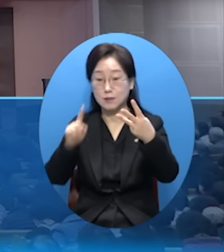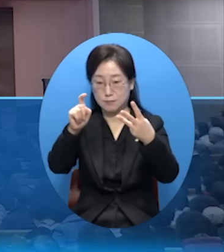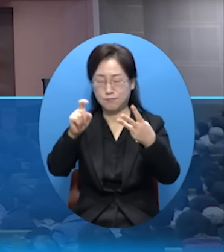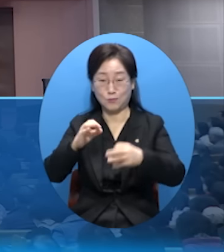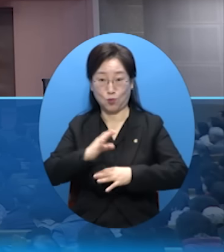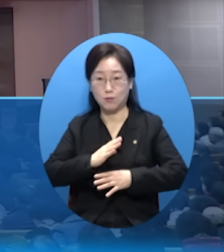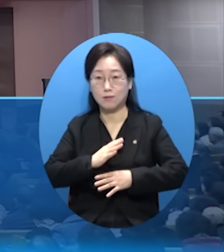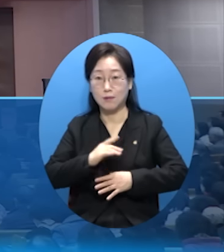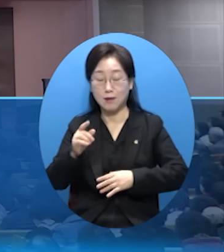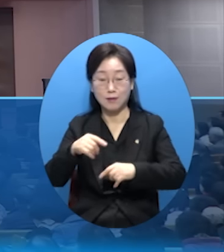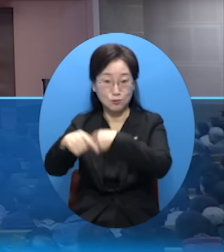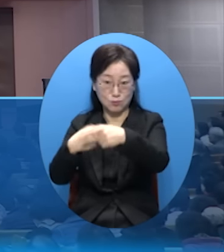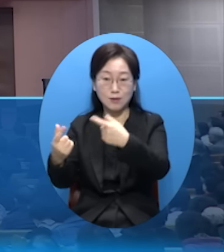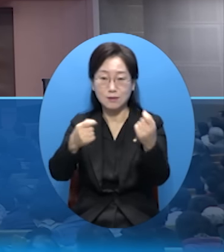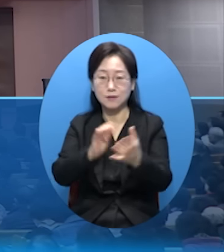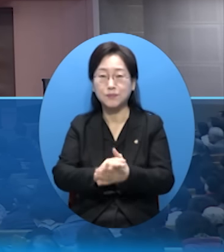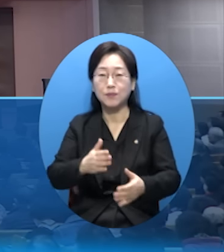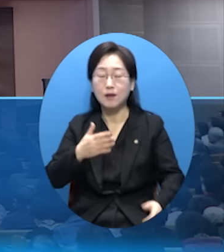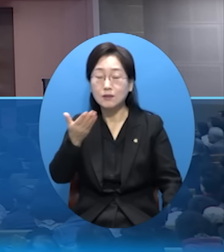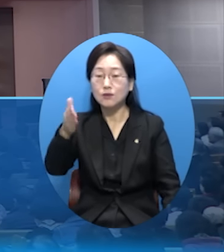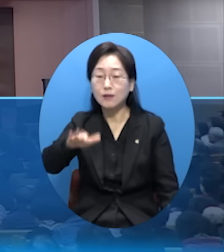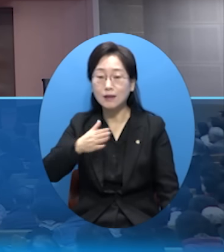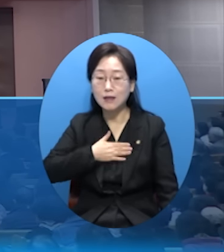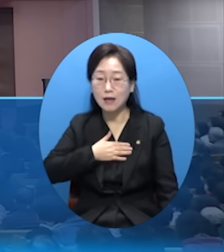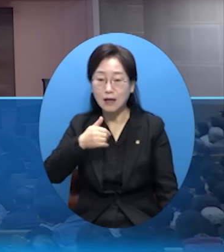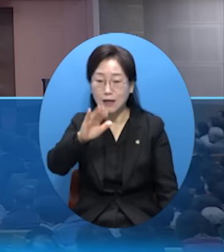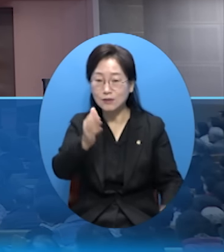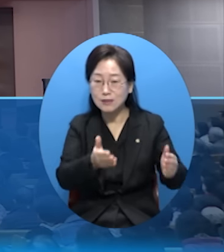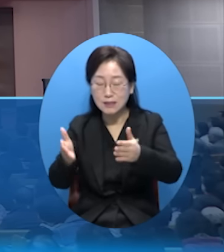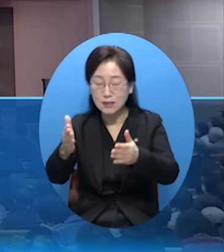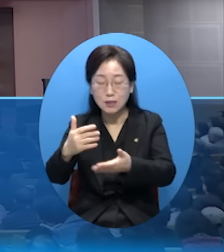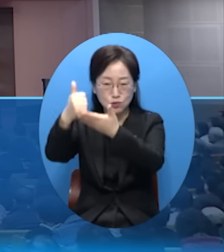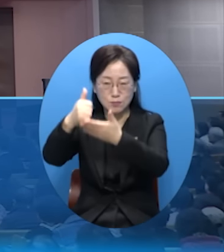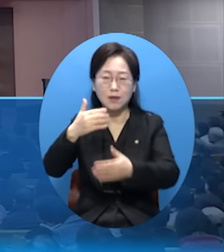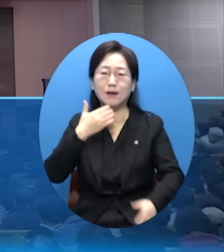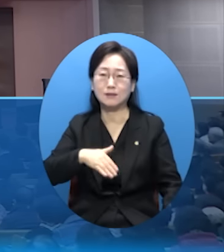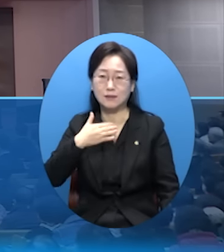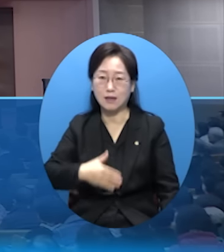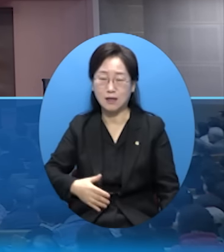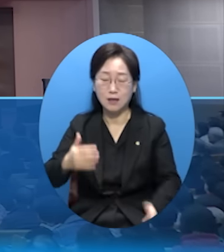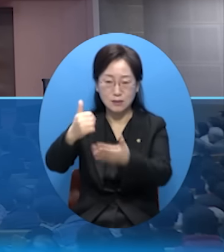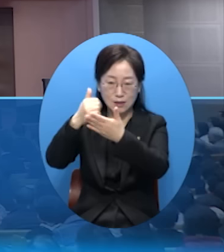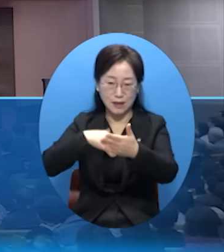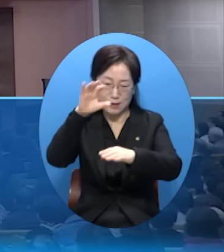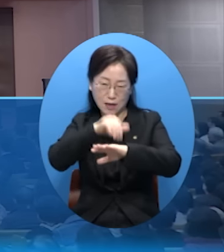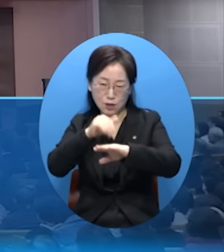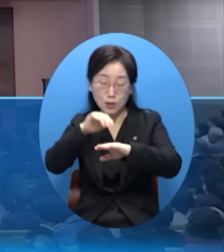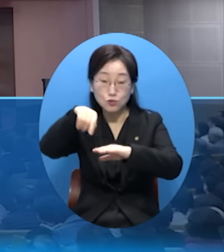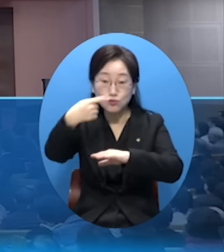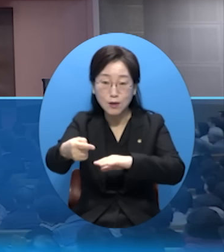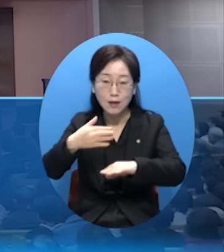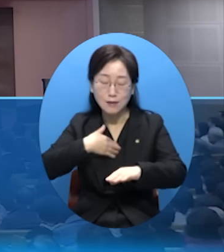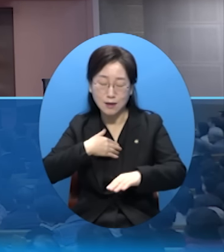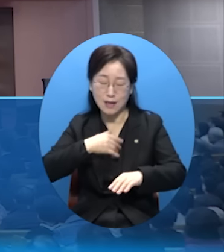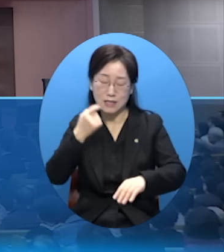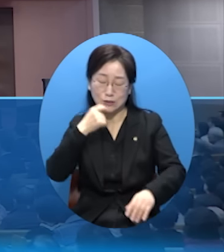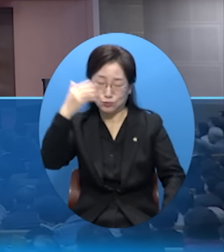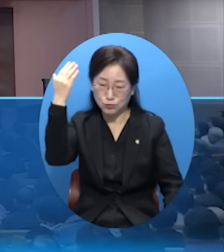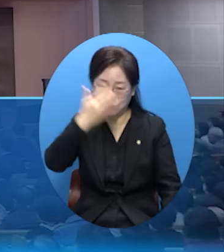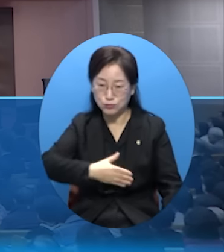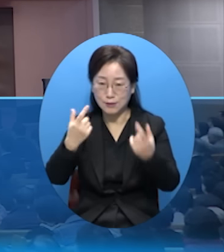말씀이 있습니다. 다 같이 보겠습니다. 그러나 내가 가는 길을 그가 아시나니 그가 나를 단련하신 후에는 내가 순금같이